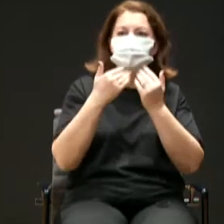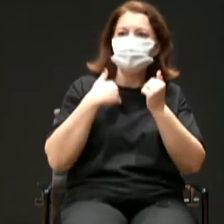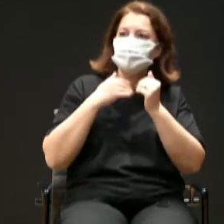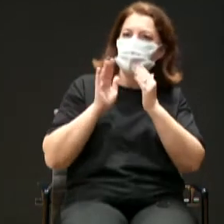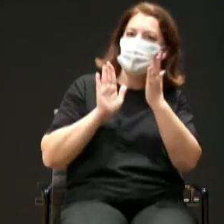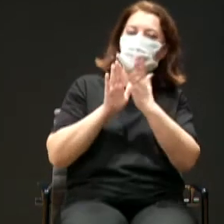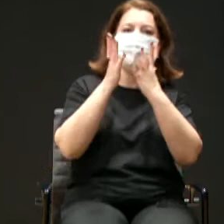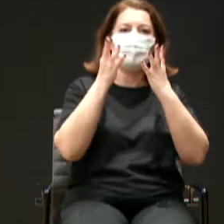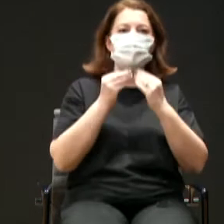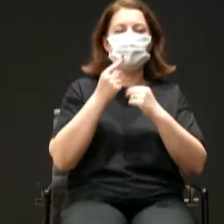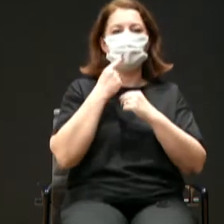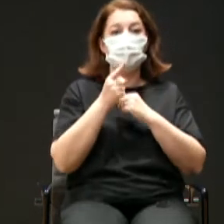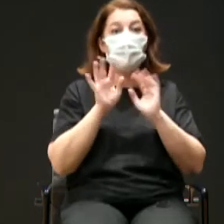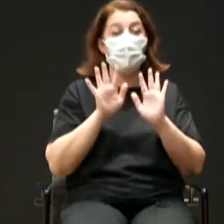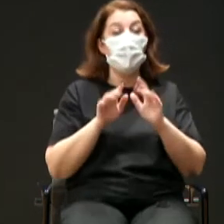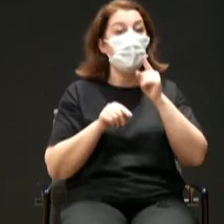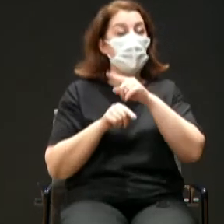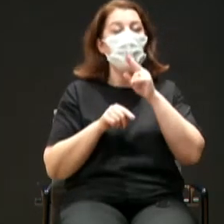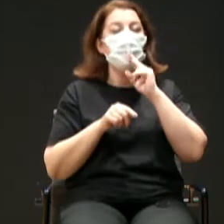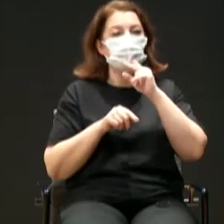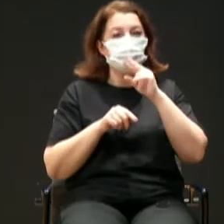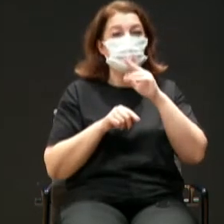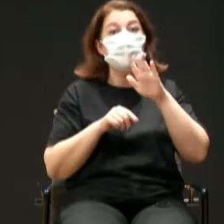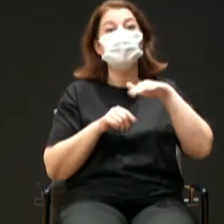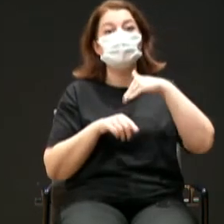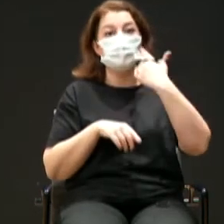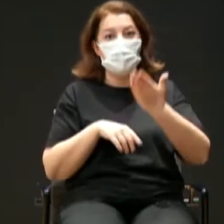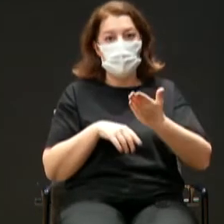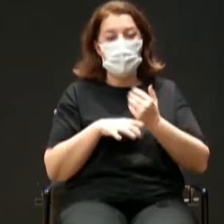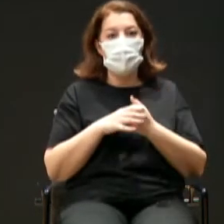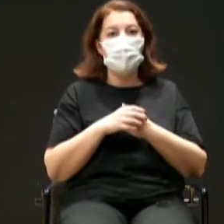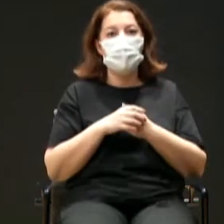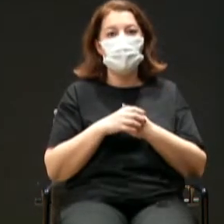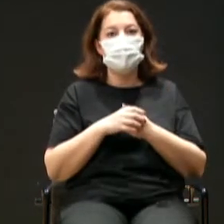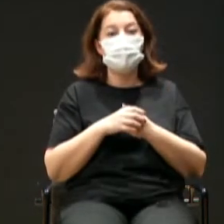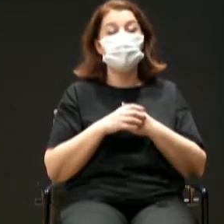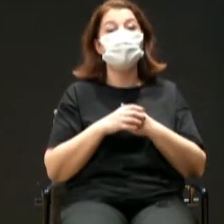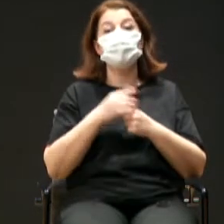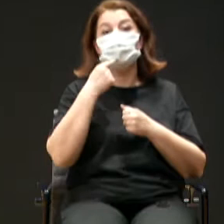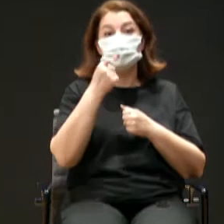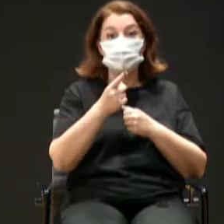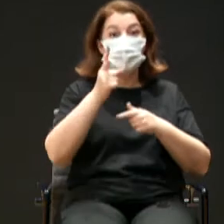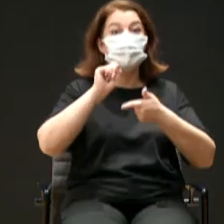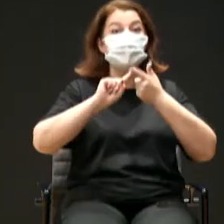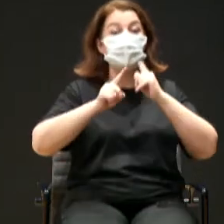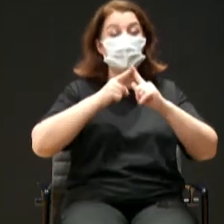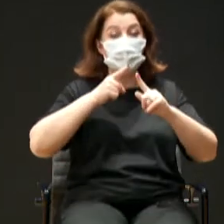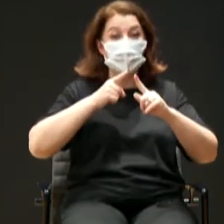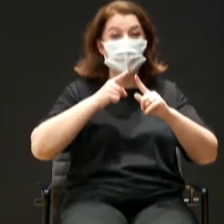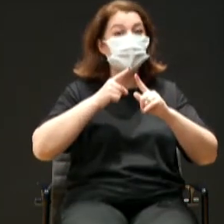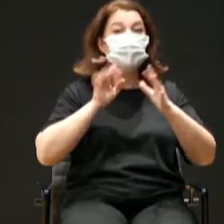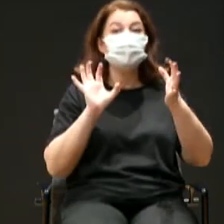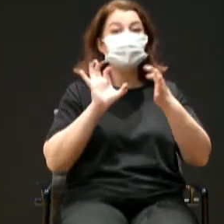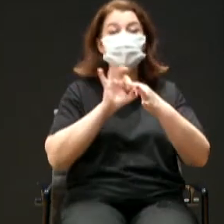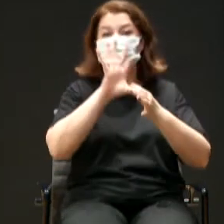söyledim. Ama konuşmacının konuşmasından sonra söylüyorum siyasi ayağına. Siyasi